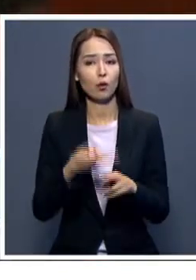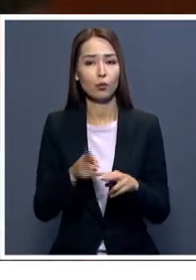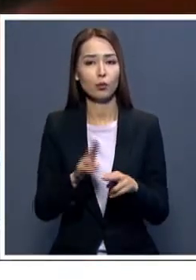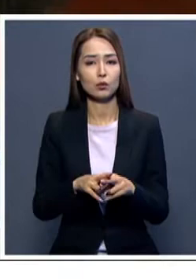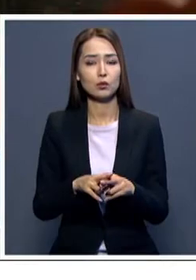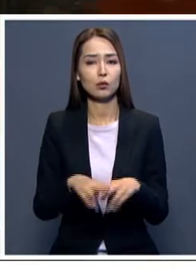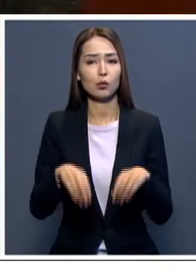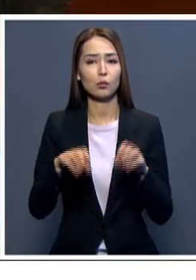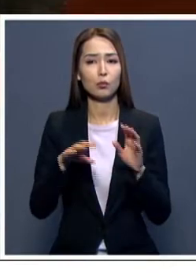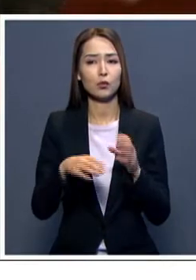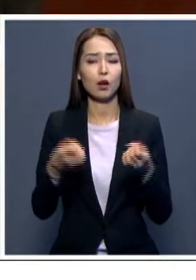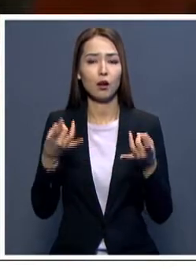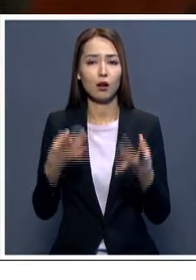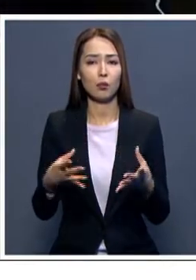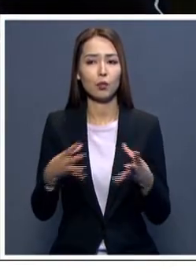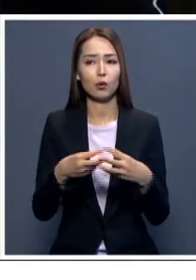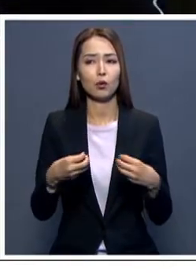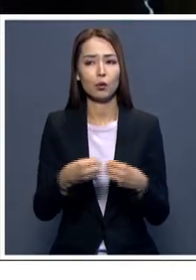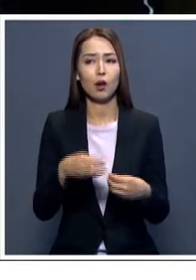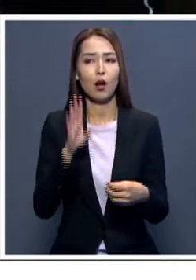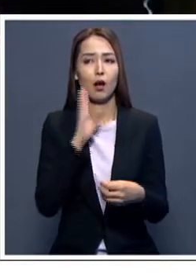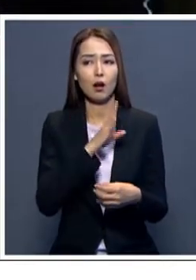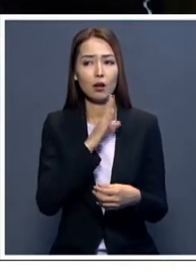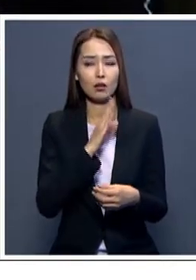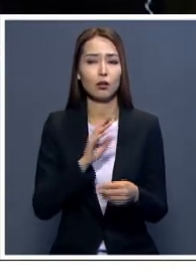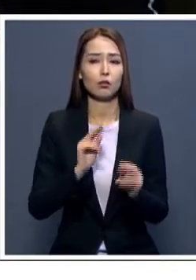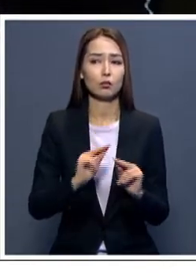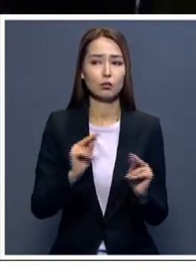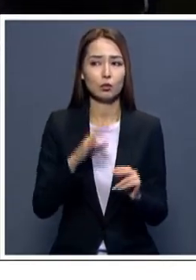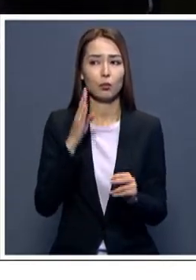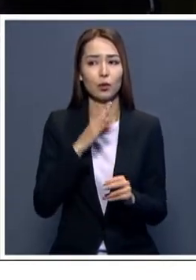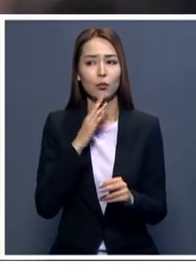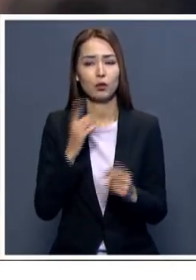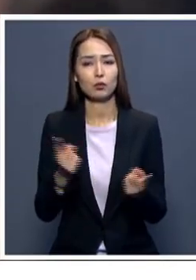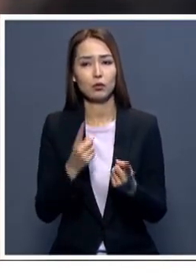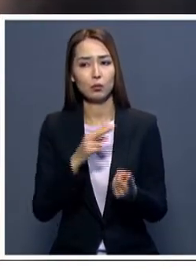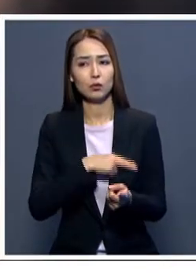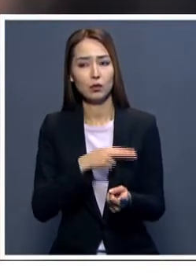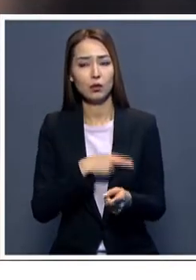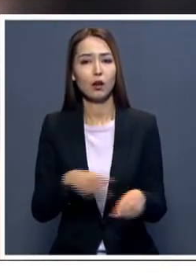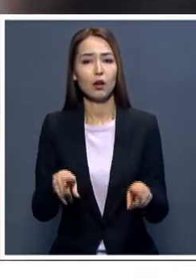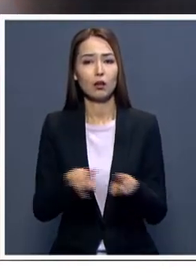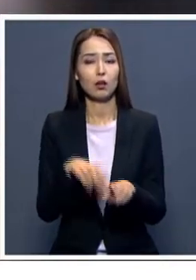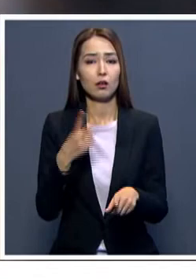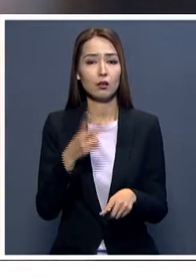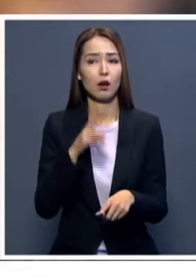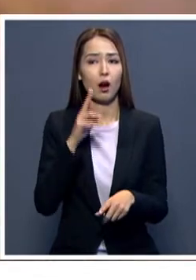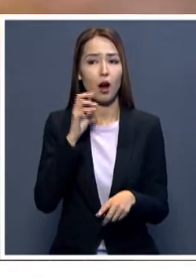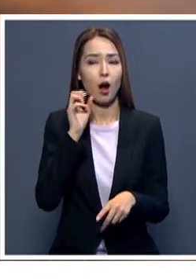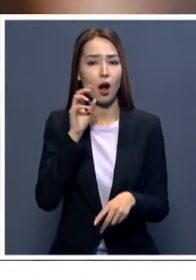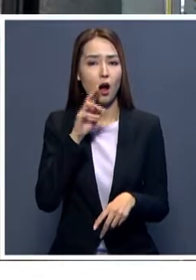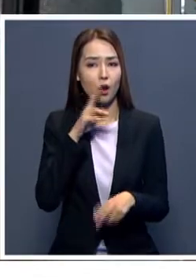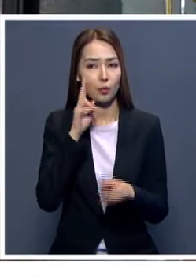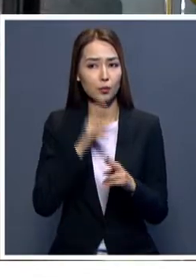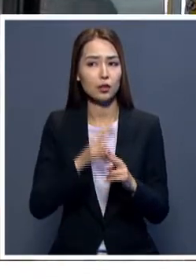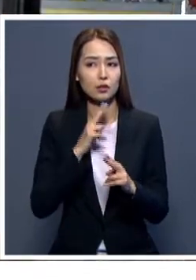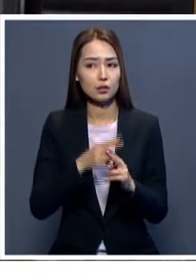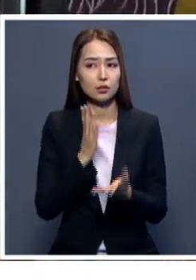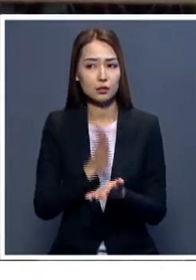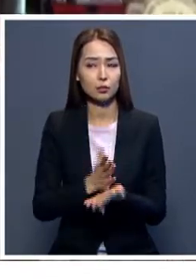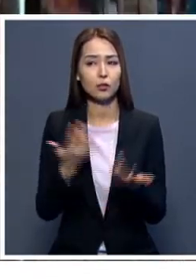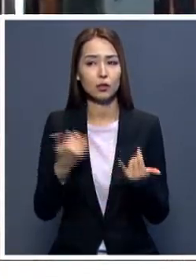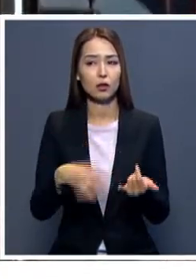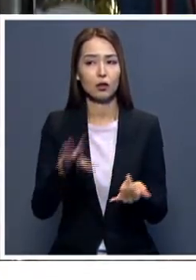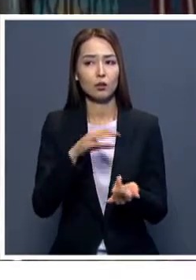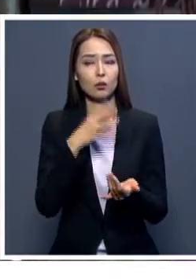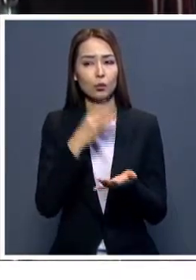шыққан. Әкесі такси жүргізушісі, анасы үй шаруасында, жанұяда сүт кенжесі, екі апасы бар. 3 жасынан бастап ән айтқан Тома талант, 5